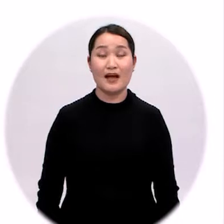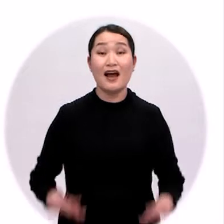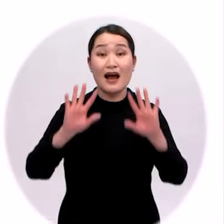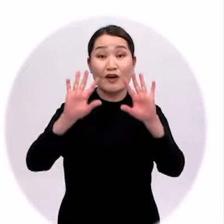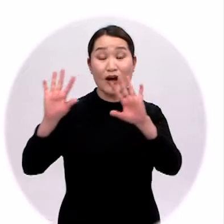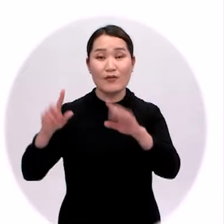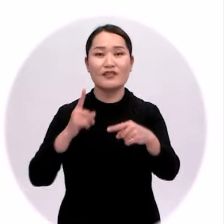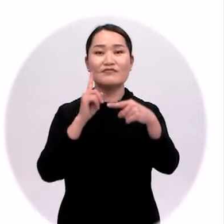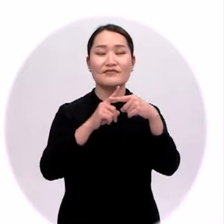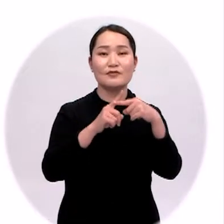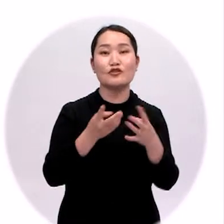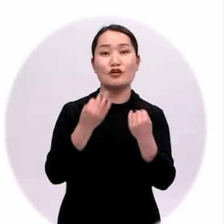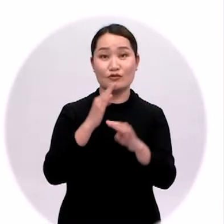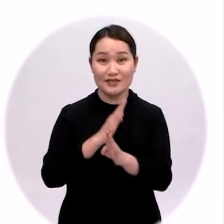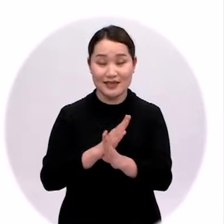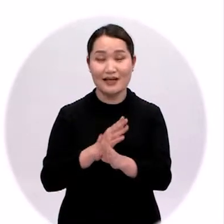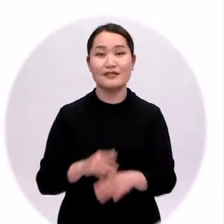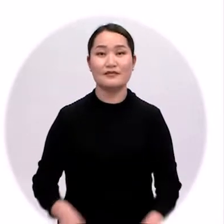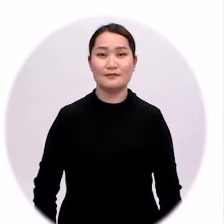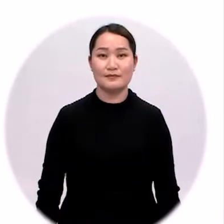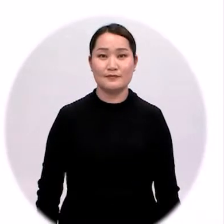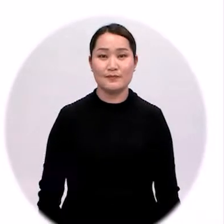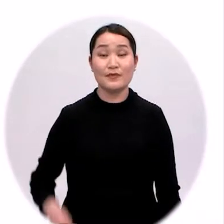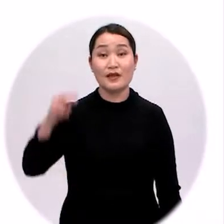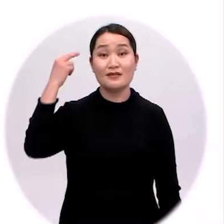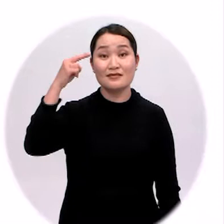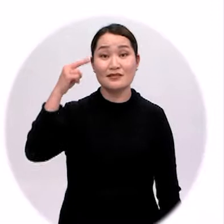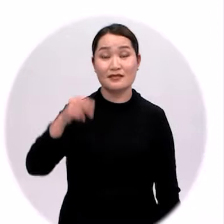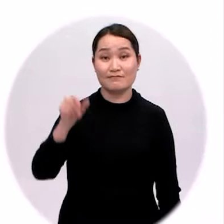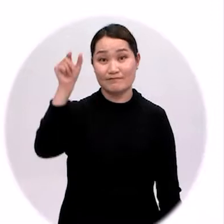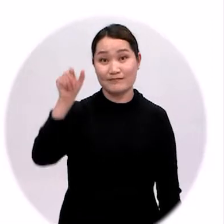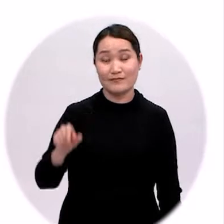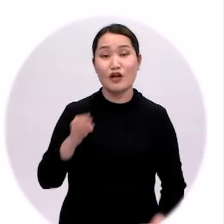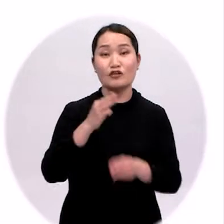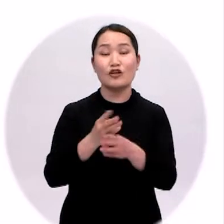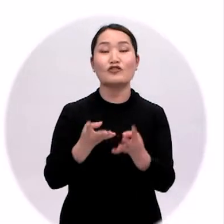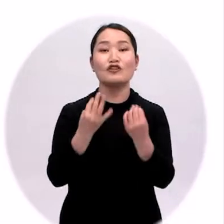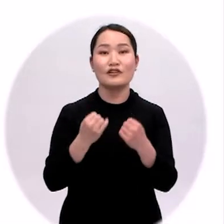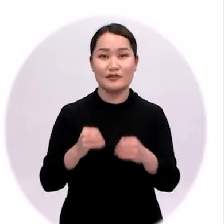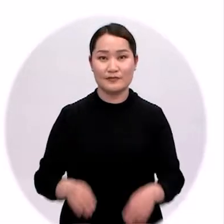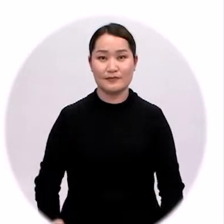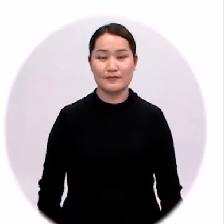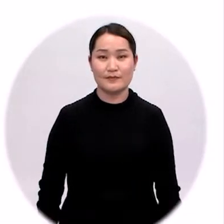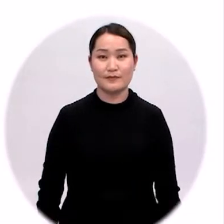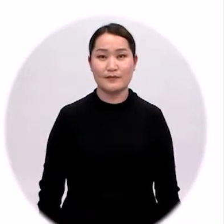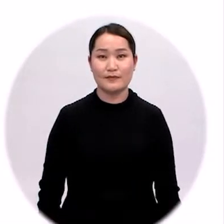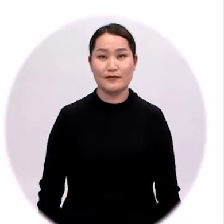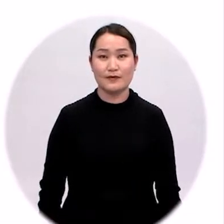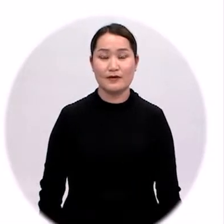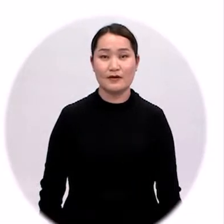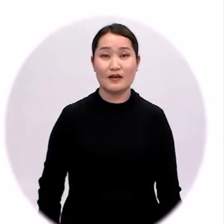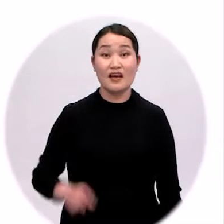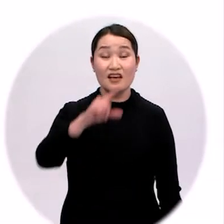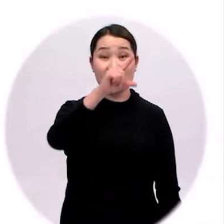10-10-аар нэмэгдүүлж тооллоо. За, тэгвэл цинкэр сумны ард хид хид гэсэн тоо агаал. За, одоо цөмөрөө